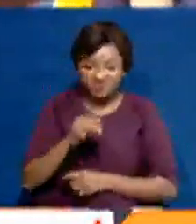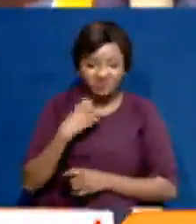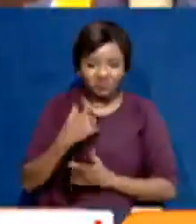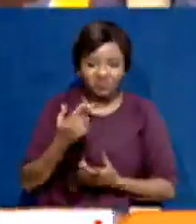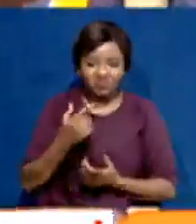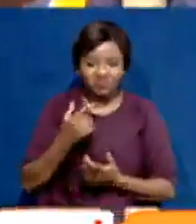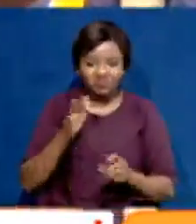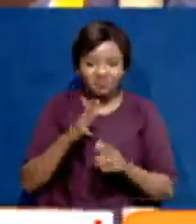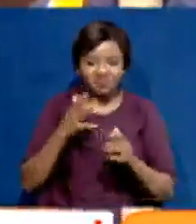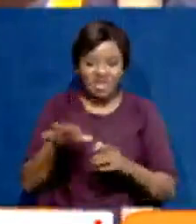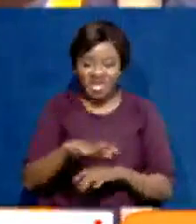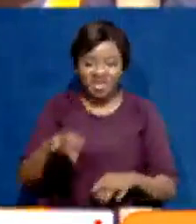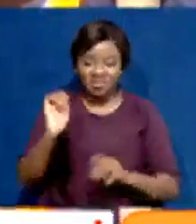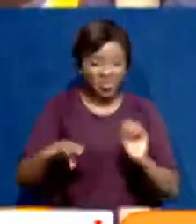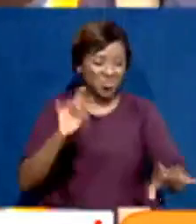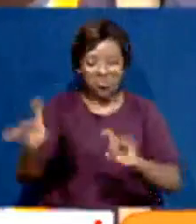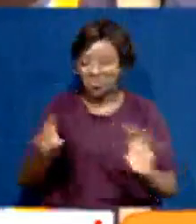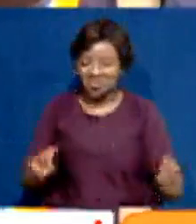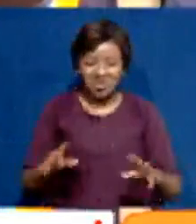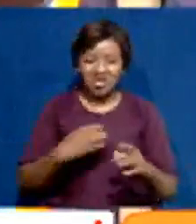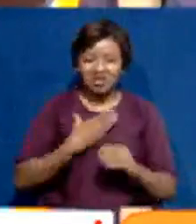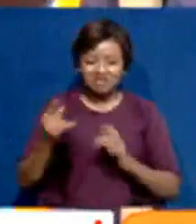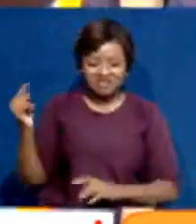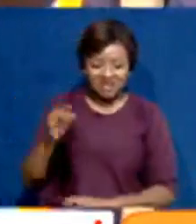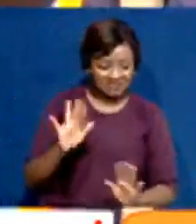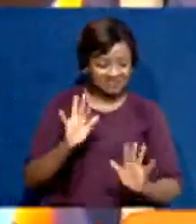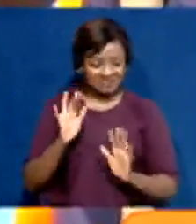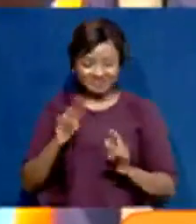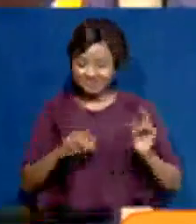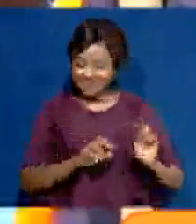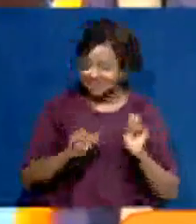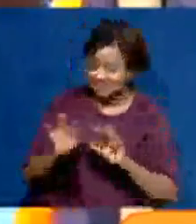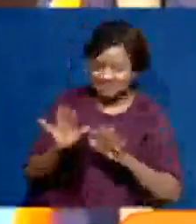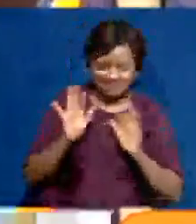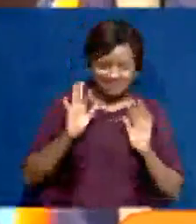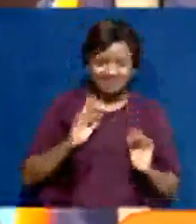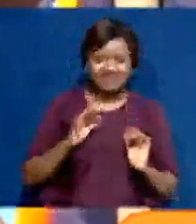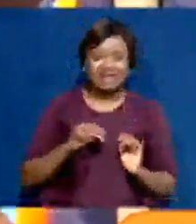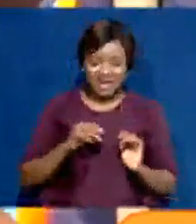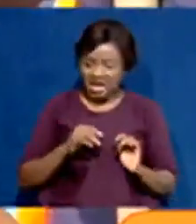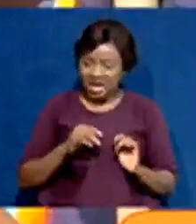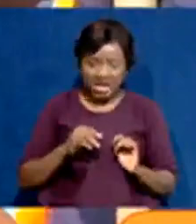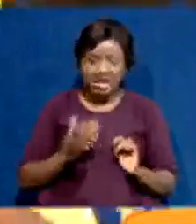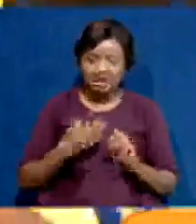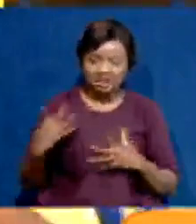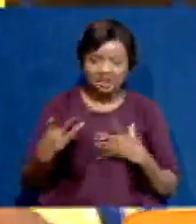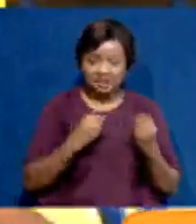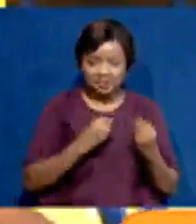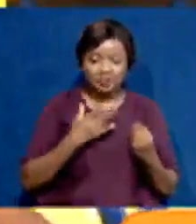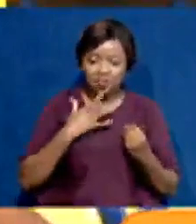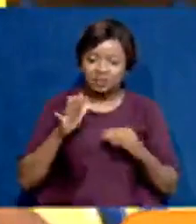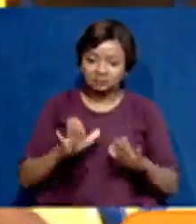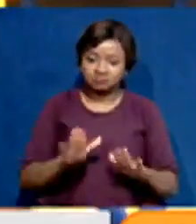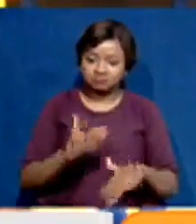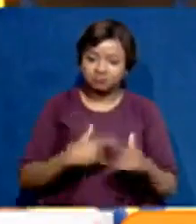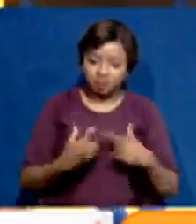kupoteza watalii sababu ya uchafu ya plastic na pollution ya beach. Na